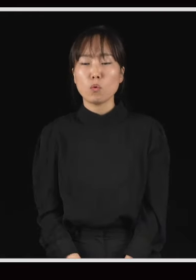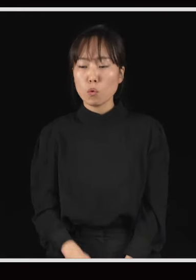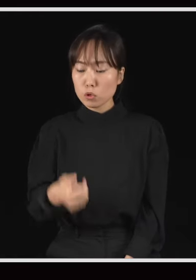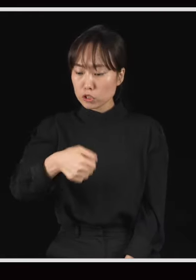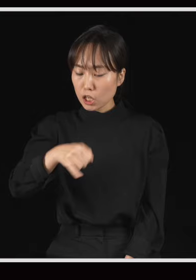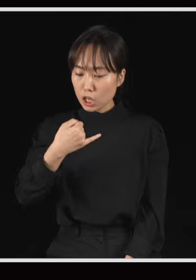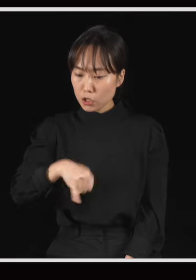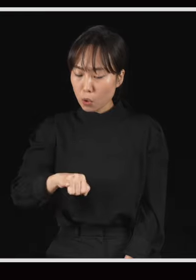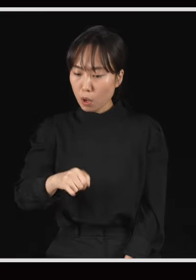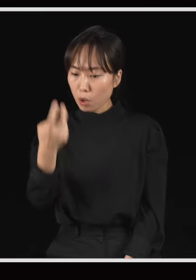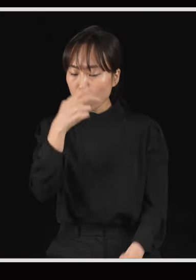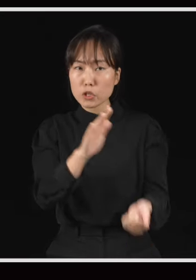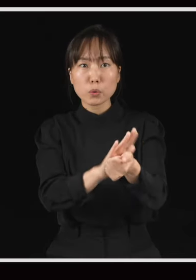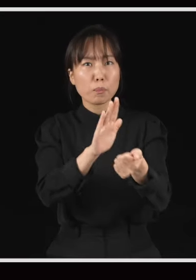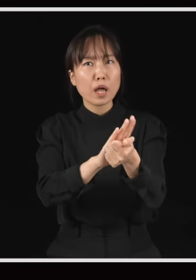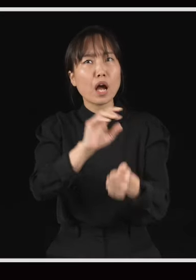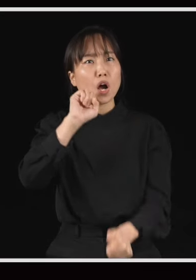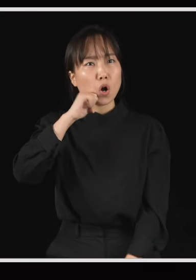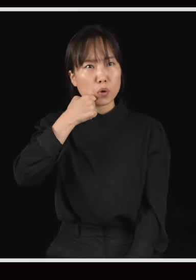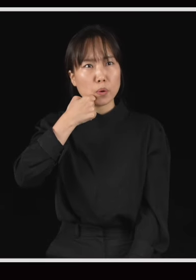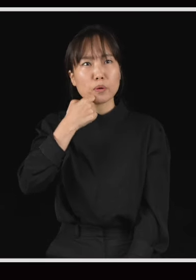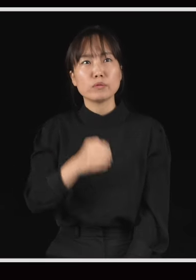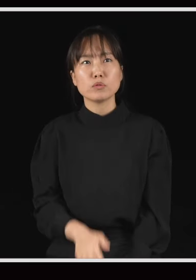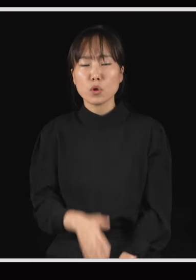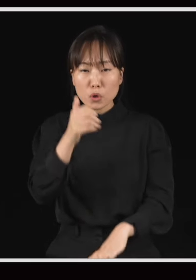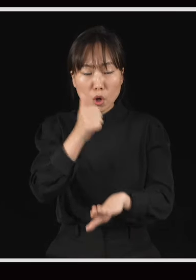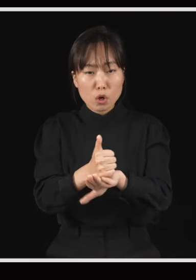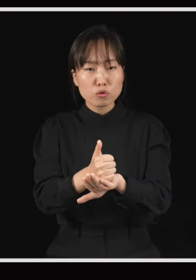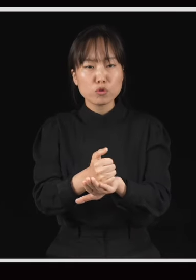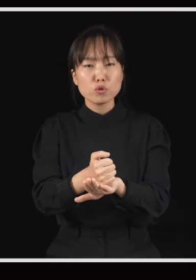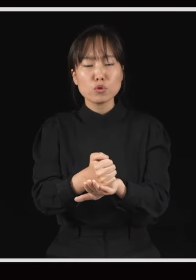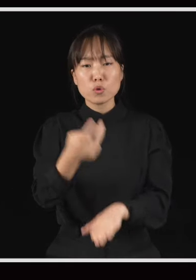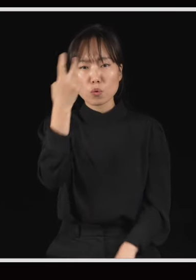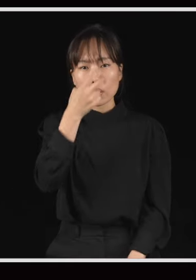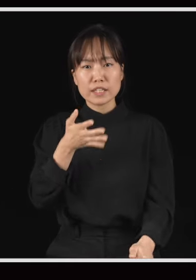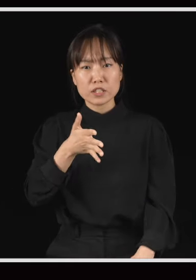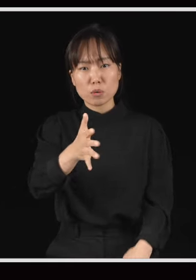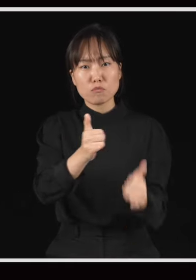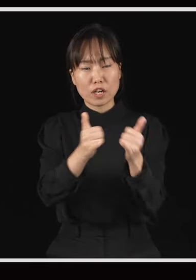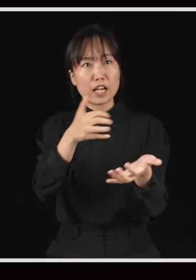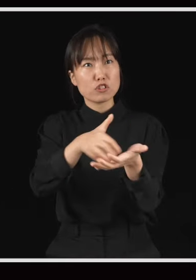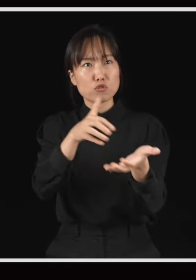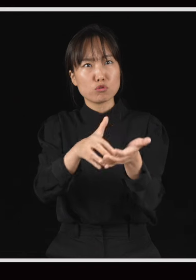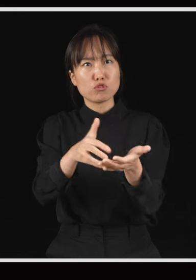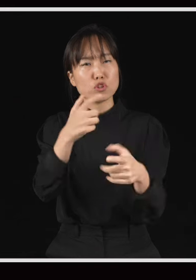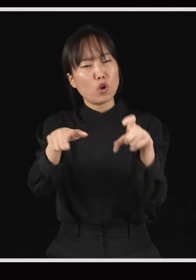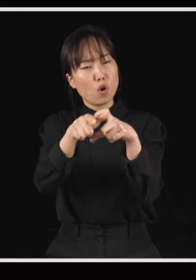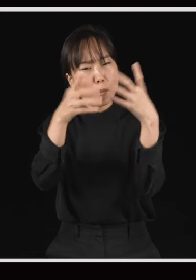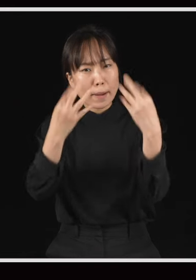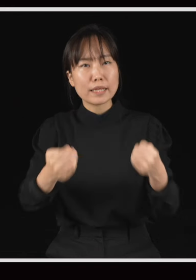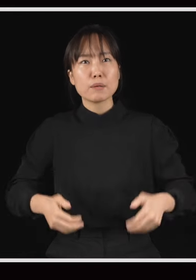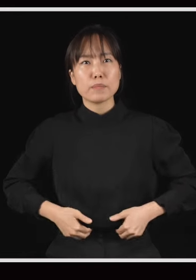그러면은 가족 돌봄이라는 게 쉽지가 않은 시대가 되는 거죠. 그렇게 되면 실제로 요양보호사는 훨씬 더 많이 필요할 수도